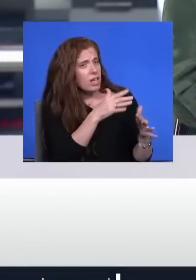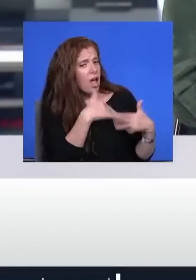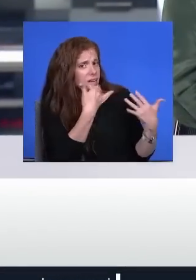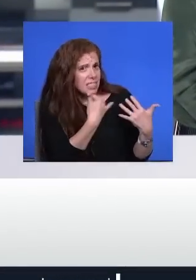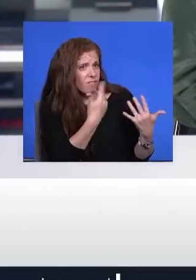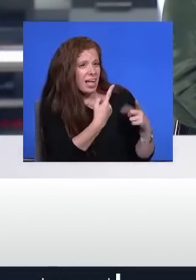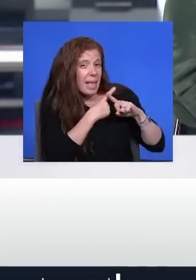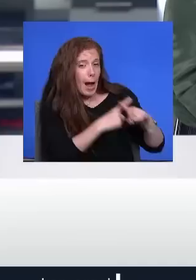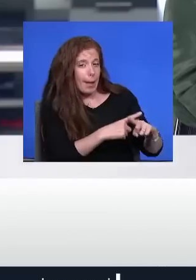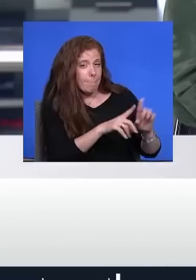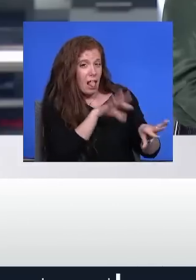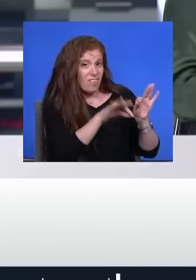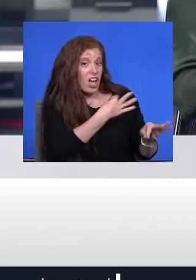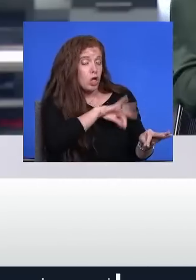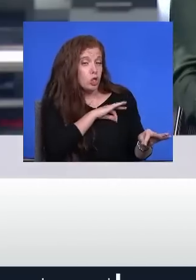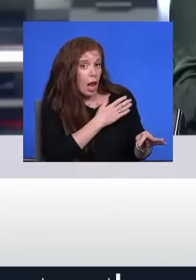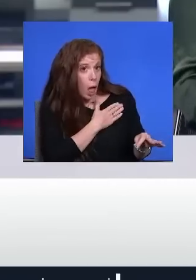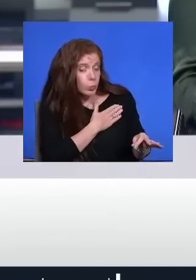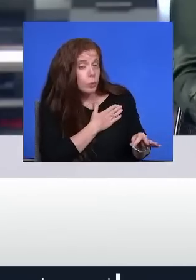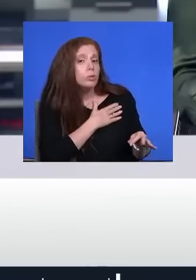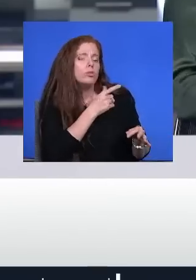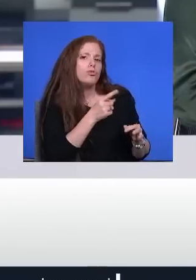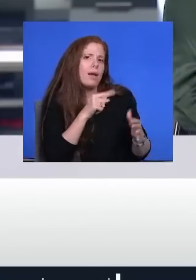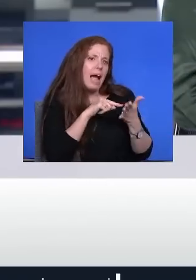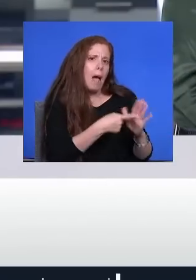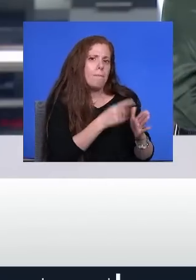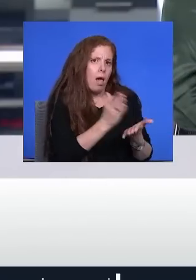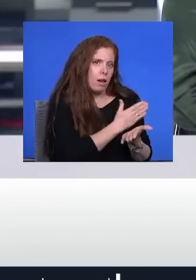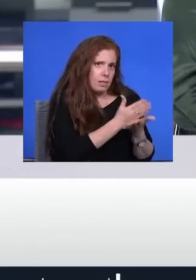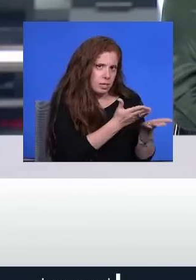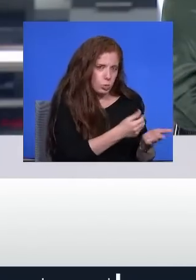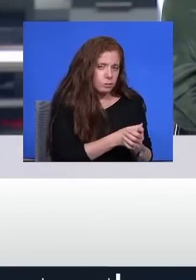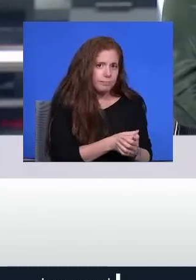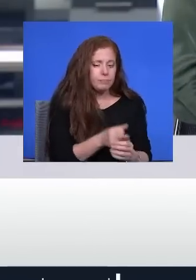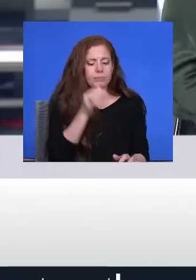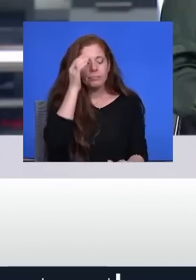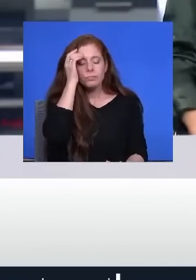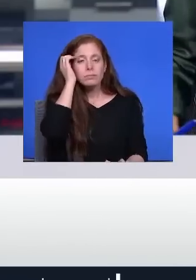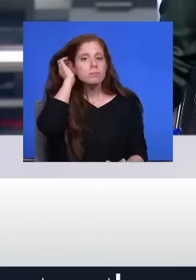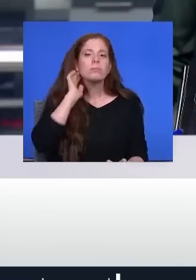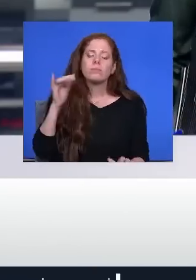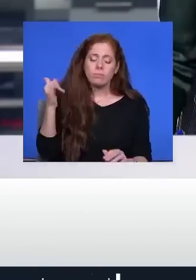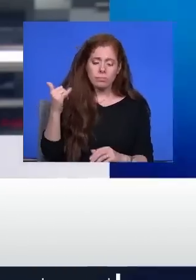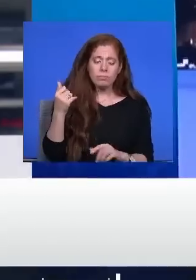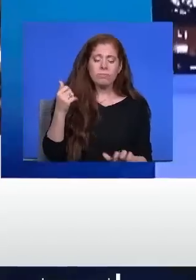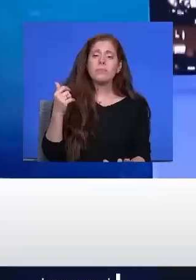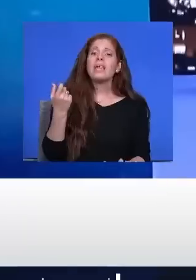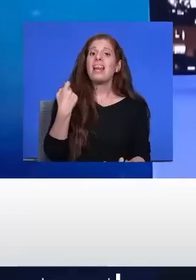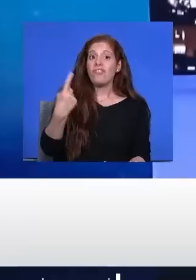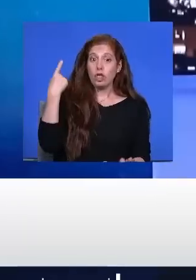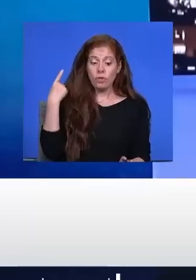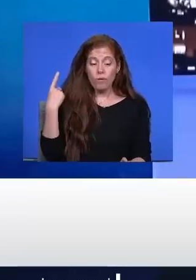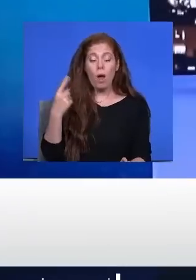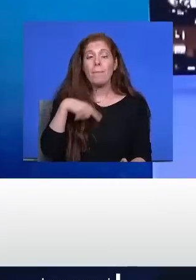שם על הנבחרת שלנו, שהביא בעצם להחלטה הזאת, מביא עכשיו עוד פרטים. כן, מיכל, לפני שבוע חשפנו שנבחרות